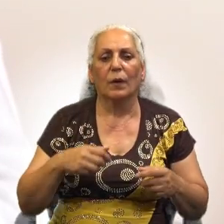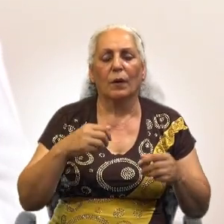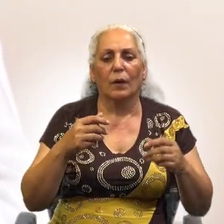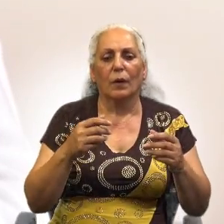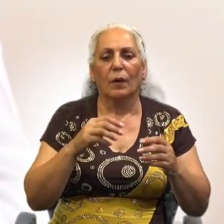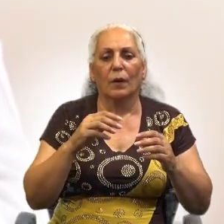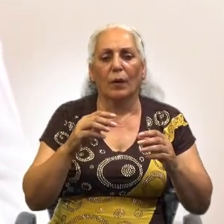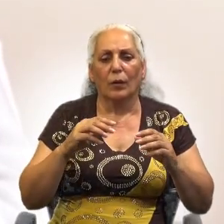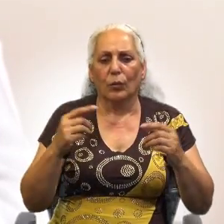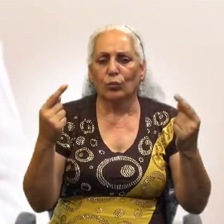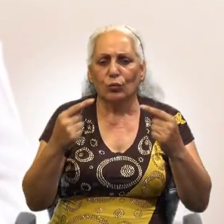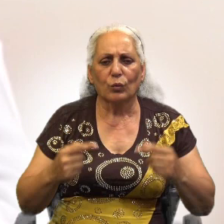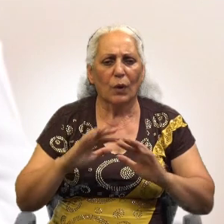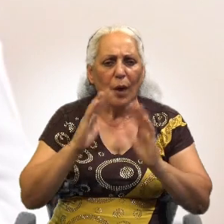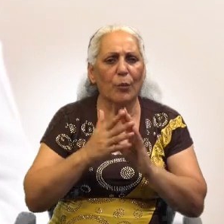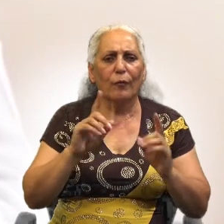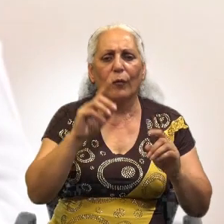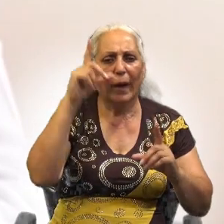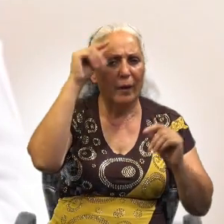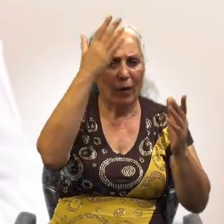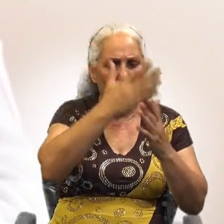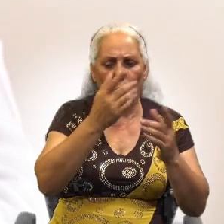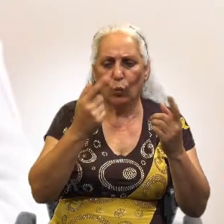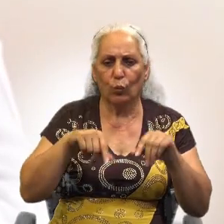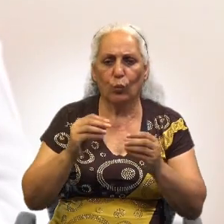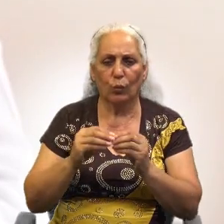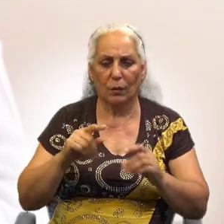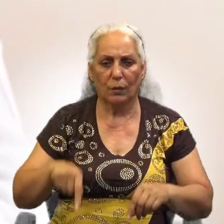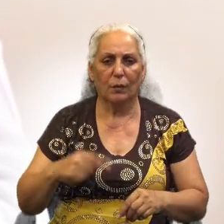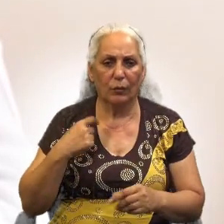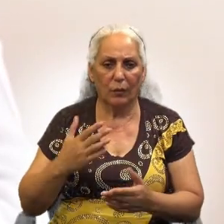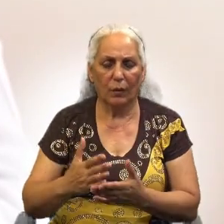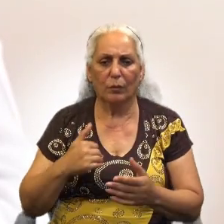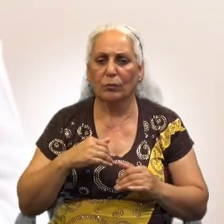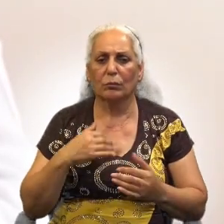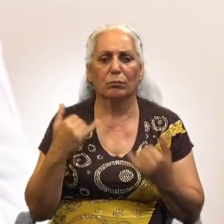կարելի ասել համավարժեք ձևով օգտագործվում են։ Սպասարկում ենք